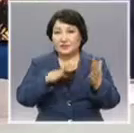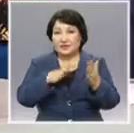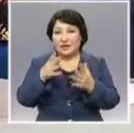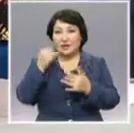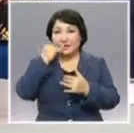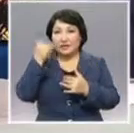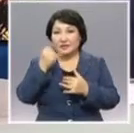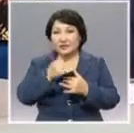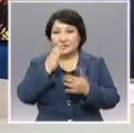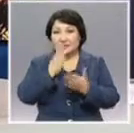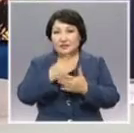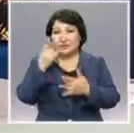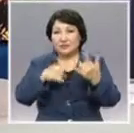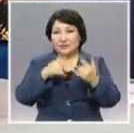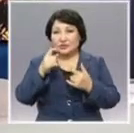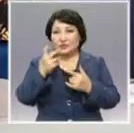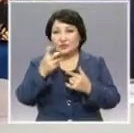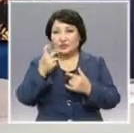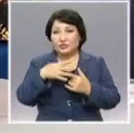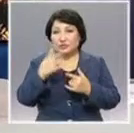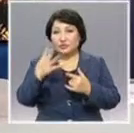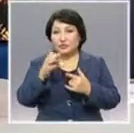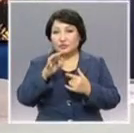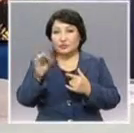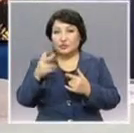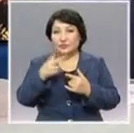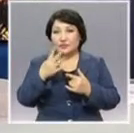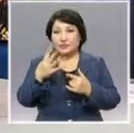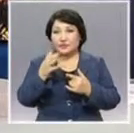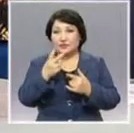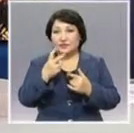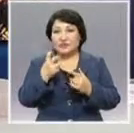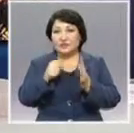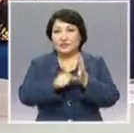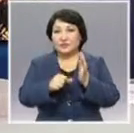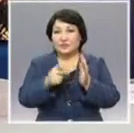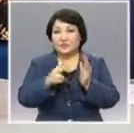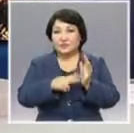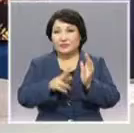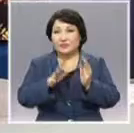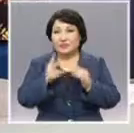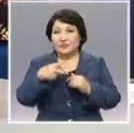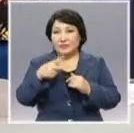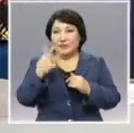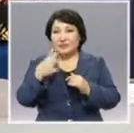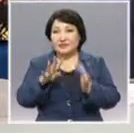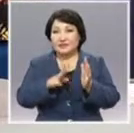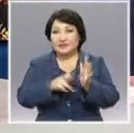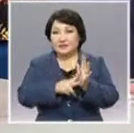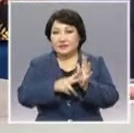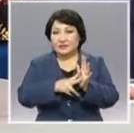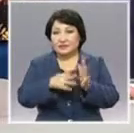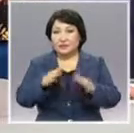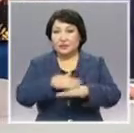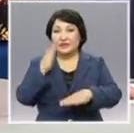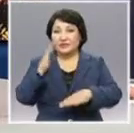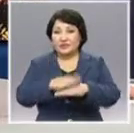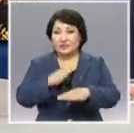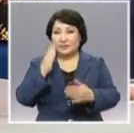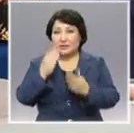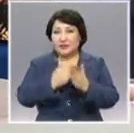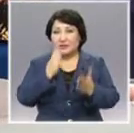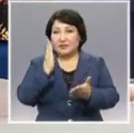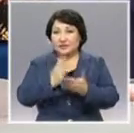эфир нөмірі 334-0024 және 275-2048. Магомед. Добрый вечер. Программа напрямую в